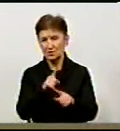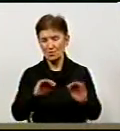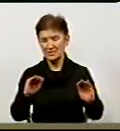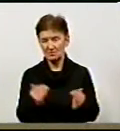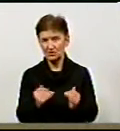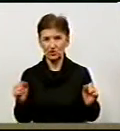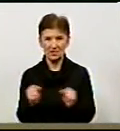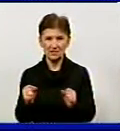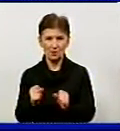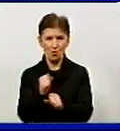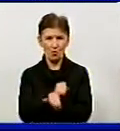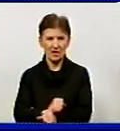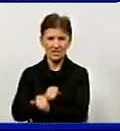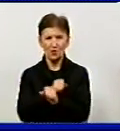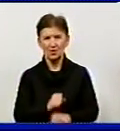кількість зимових канікул.